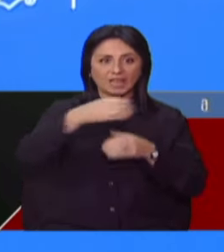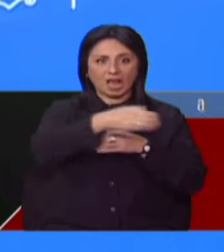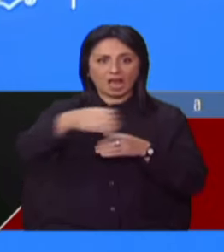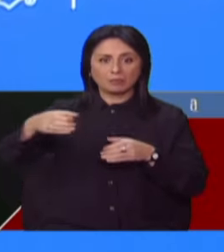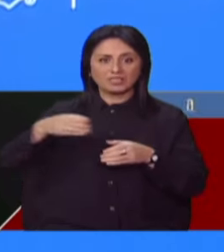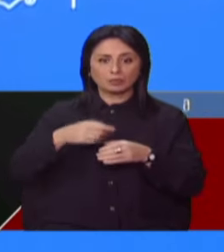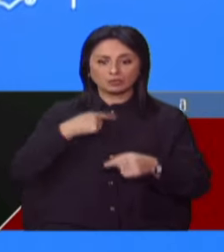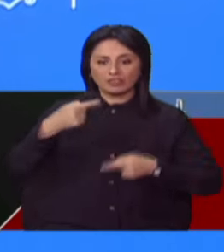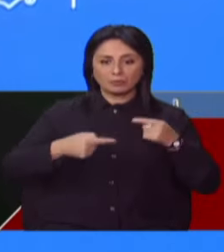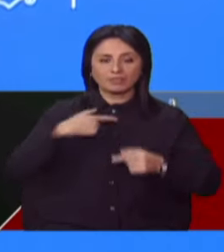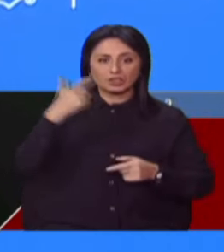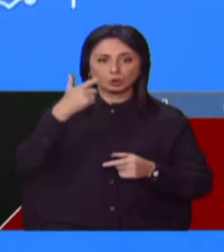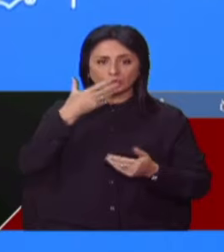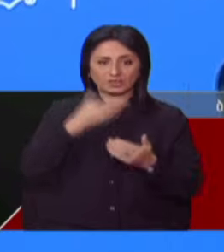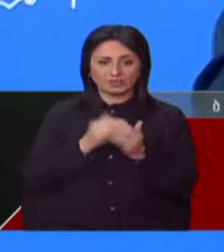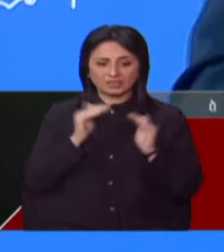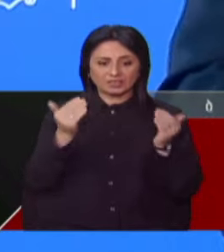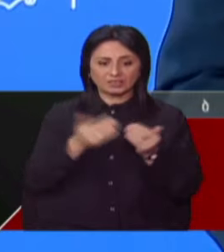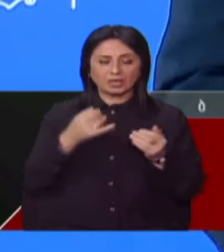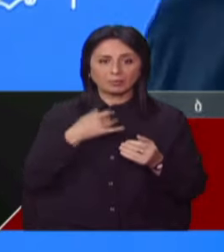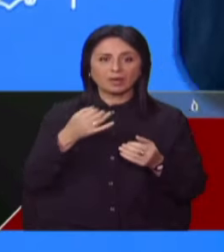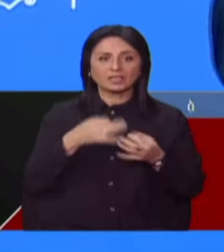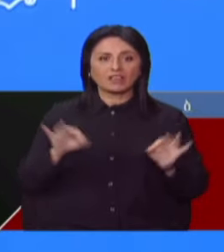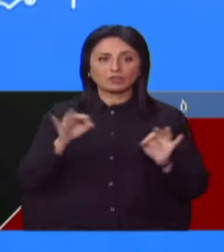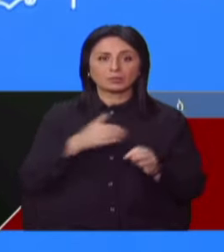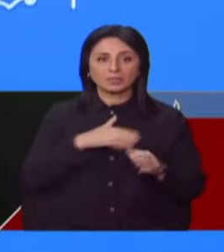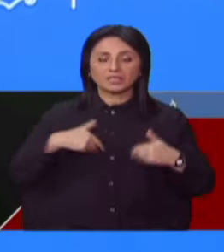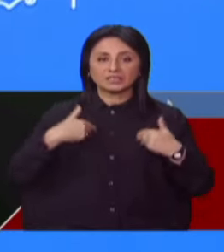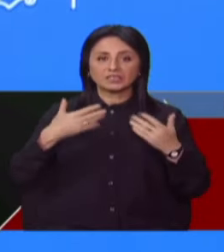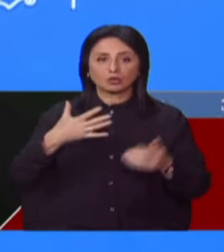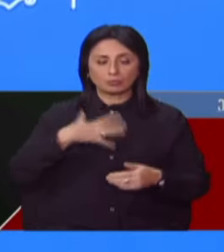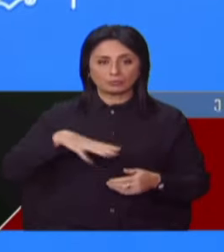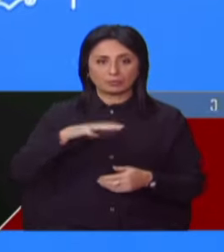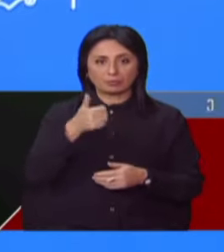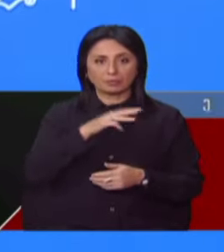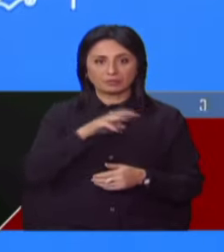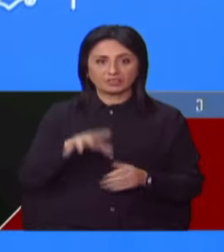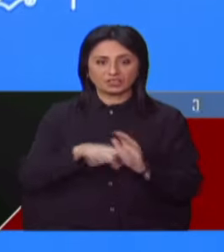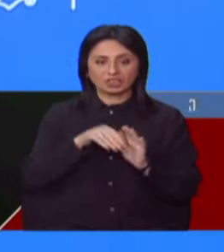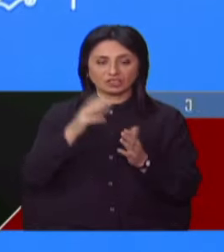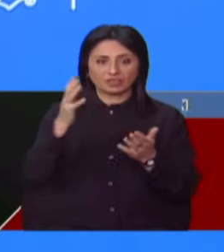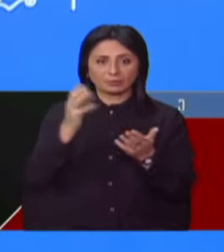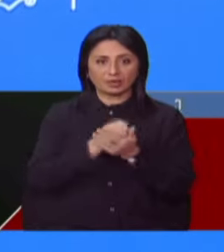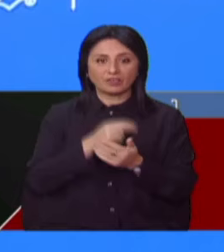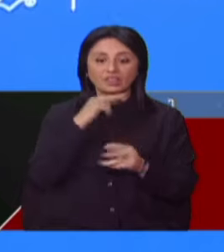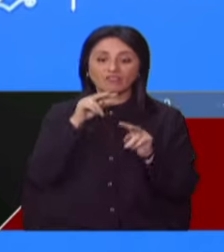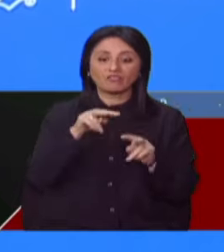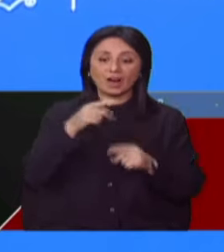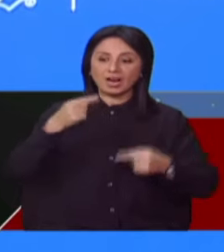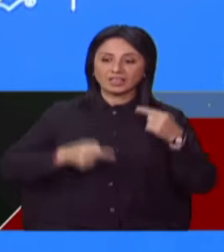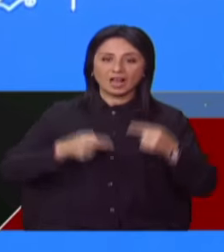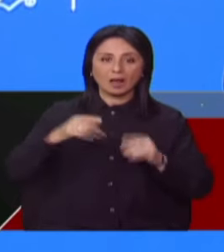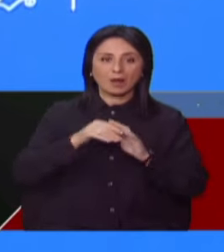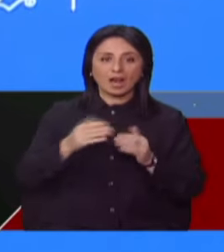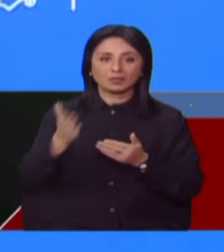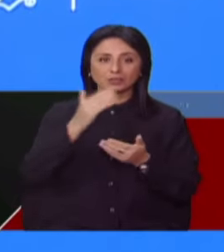ჩვენ ყოველთვის ვიბრძვით სუვერენიტეტისთვის, თავისუფლებისთვის. Ამიტომ მინდა მიულოცო საქართველოს პრემიერ-მინისტრს არჩევნებში გამარჯვება. ვაკვირდები იმ კამათს, რაც